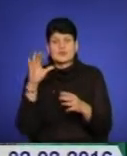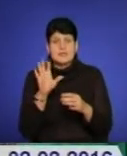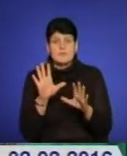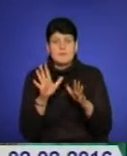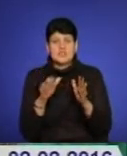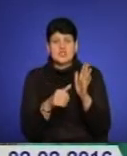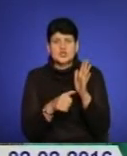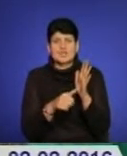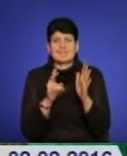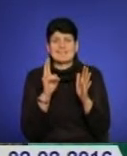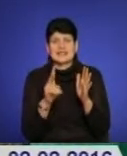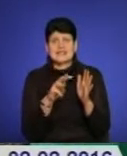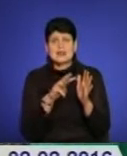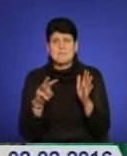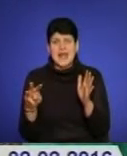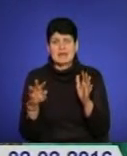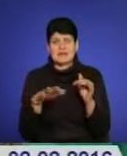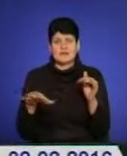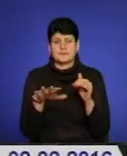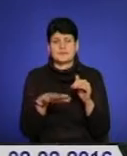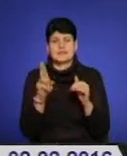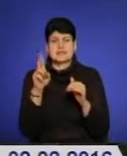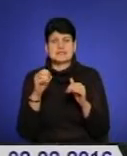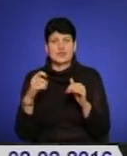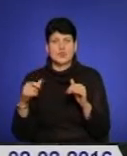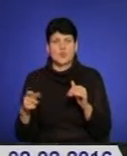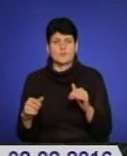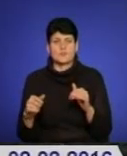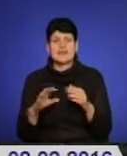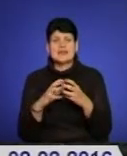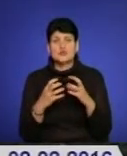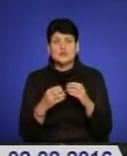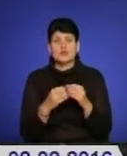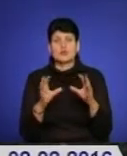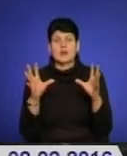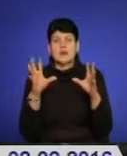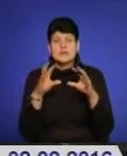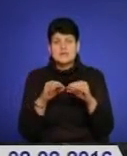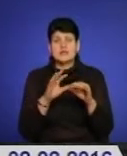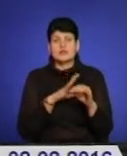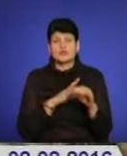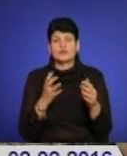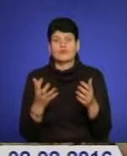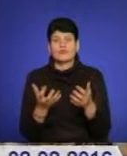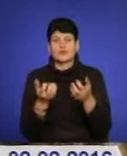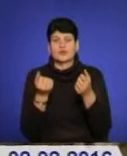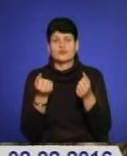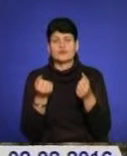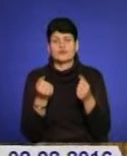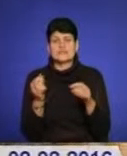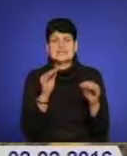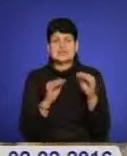прибуття 600 квадратних метрів столярного цеху. За результатами гасіння пожежі врятовано було склад готової